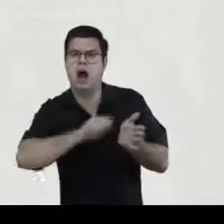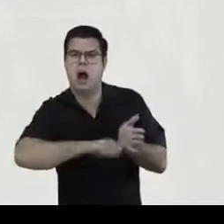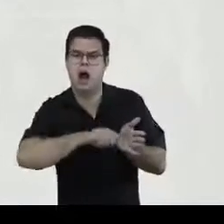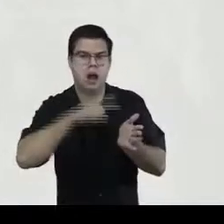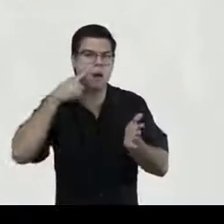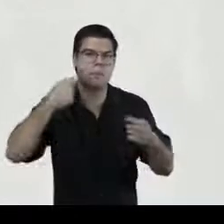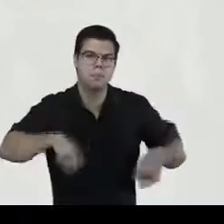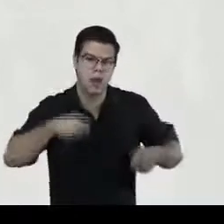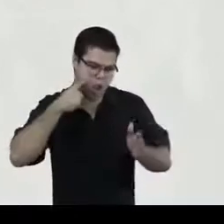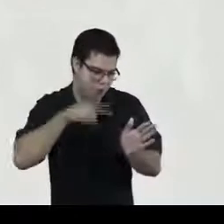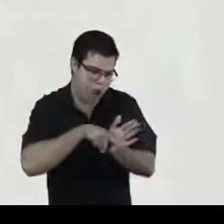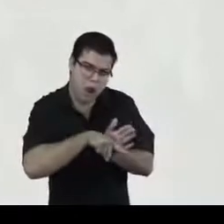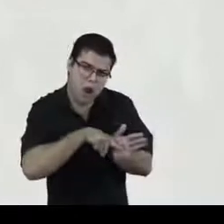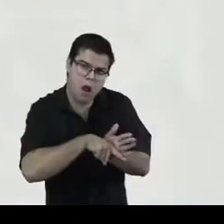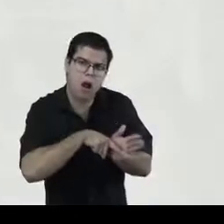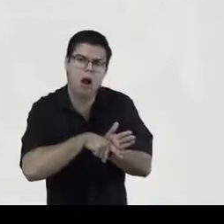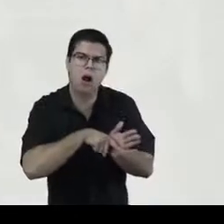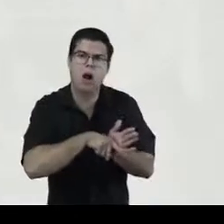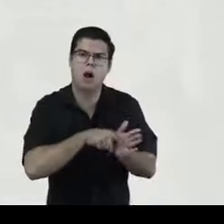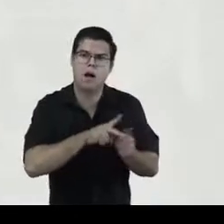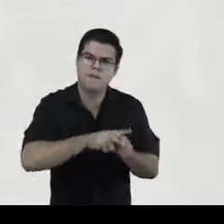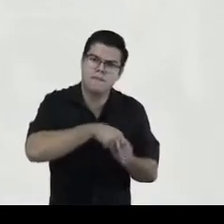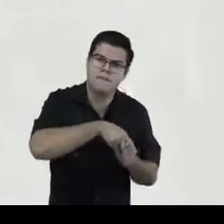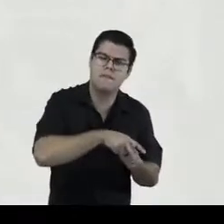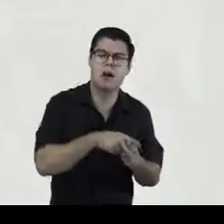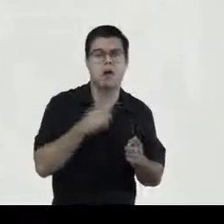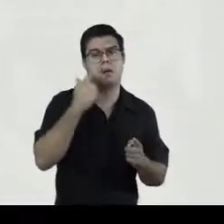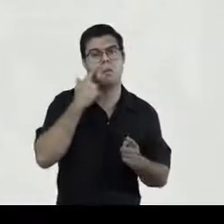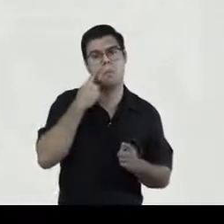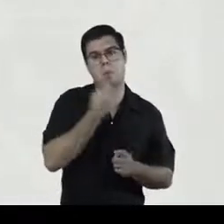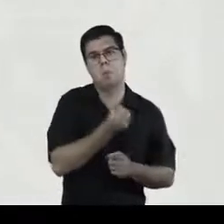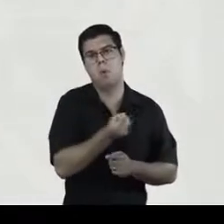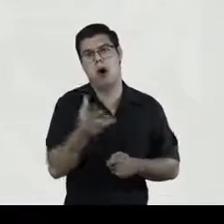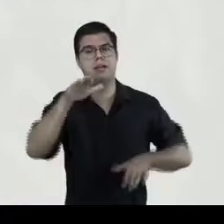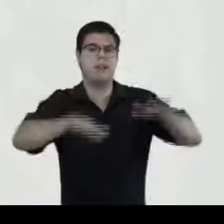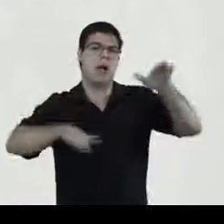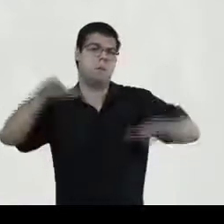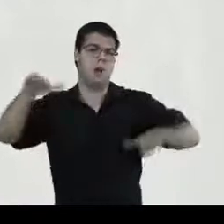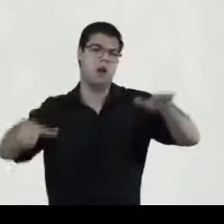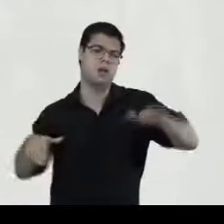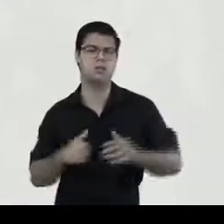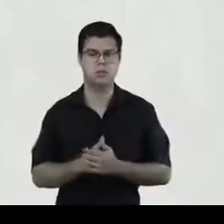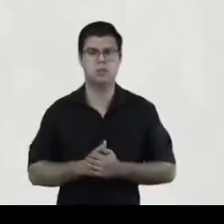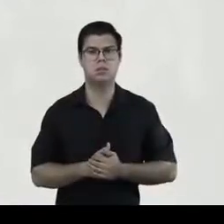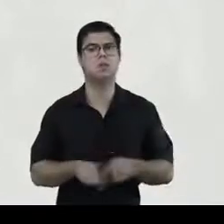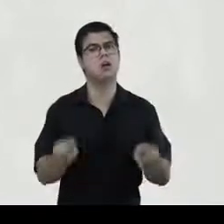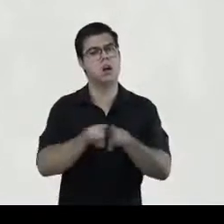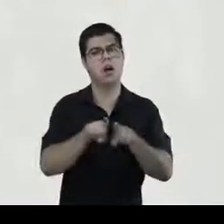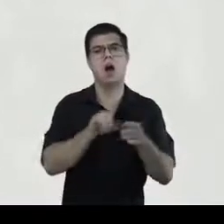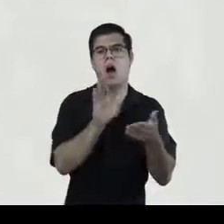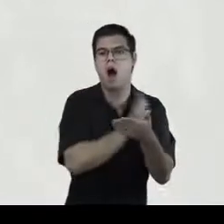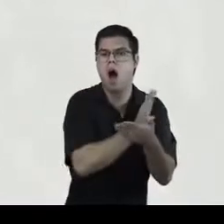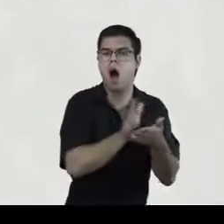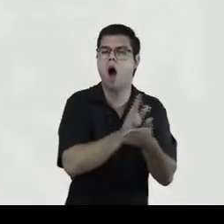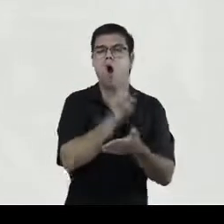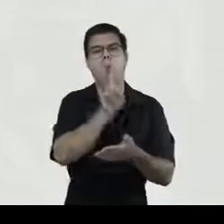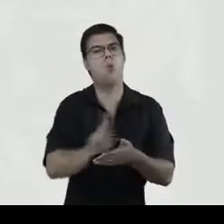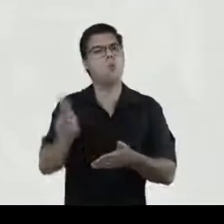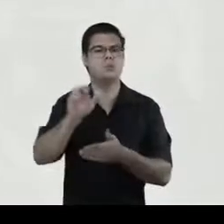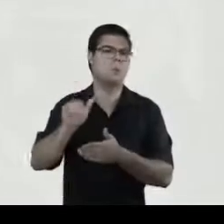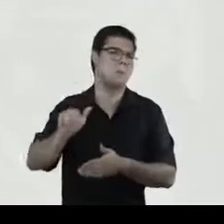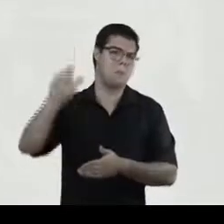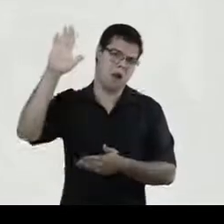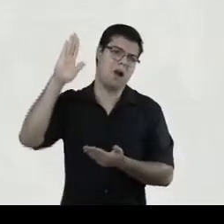-Form gemacht hat. Und manche wurden eben häufiger verwendet als andere. Eine seltene Überschrift zu